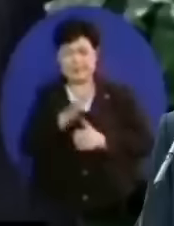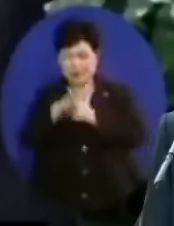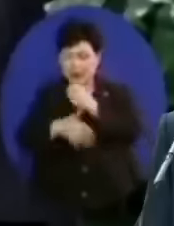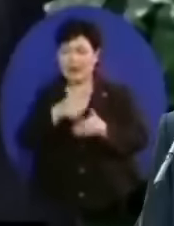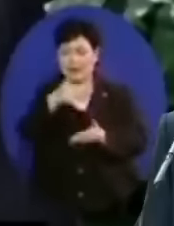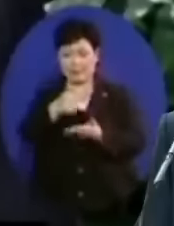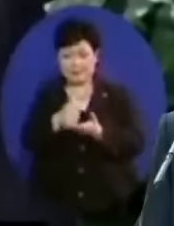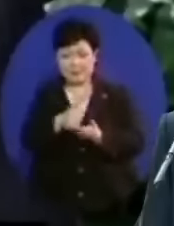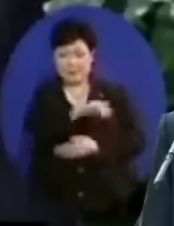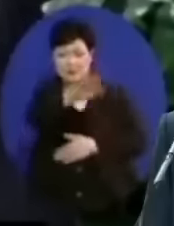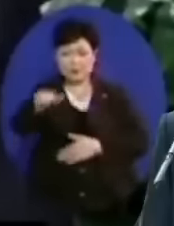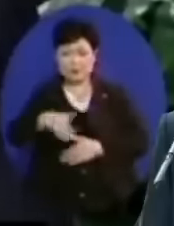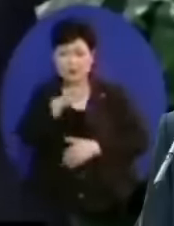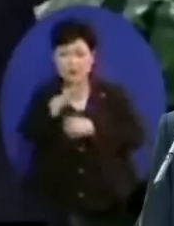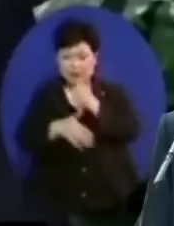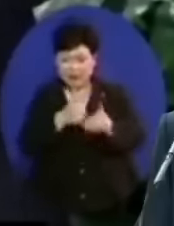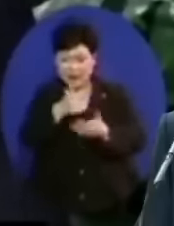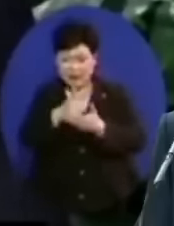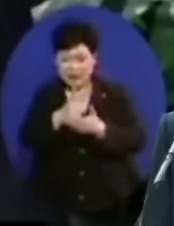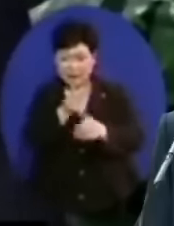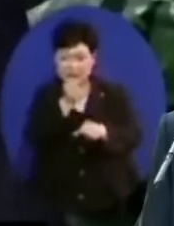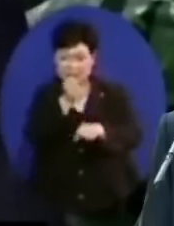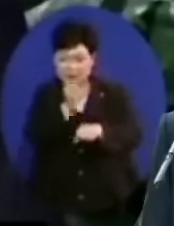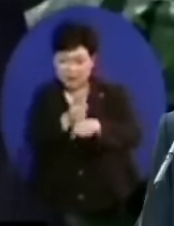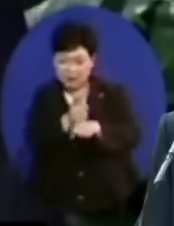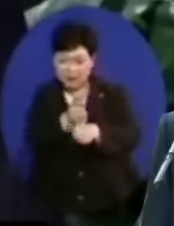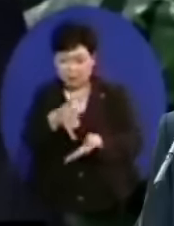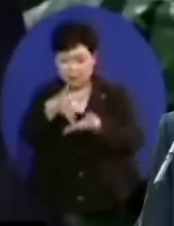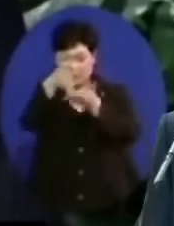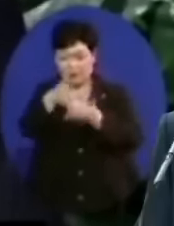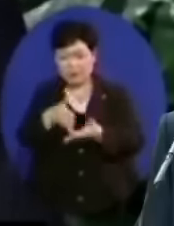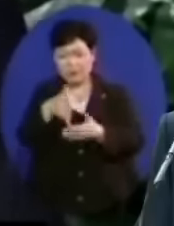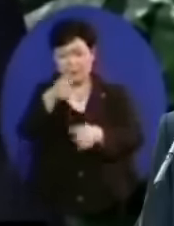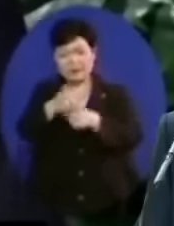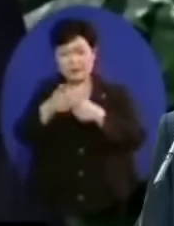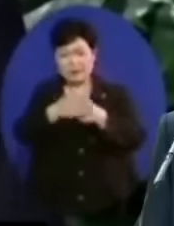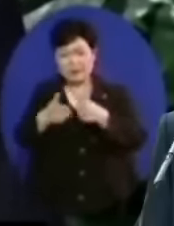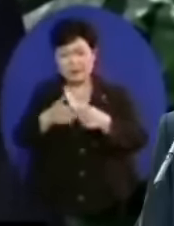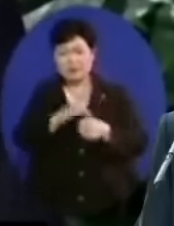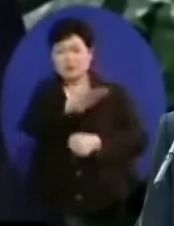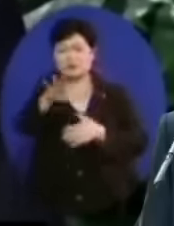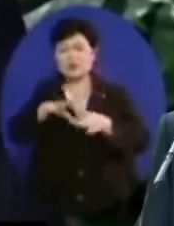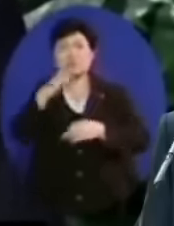하나님은 우리를 하나님의 형상과 모양대로 지었기 때문에 우리 부모님이신 것입니다.